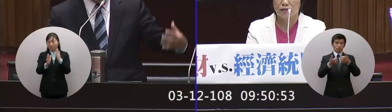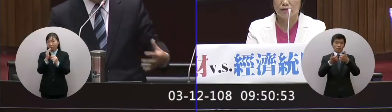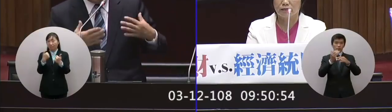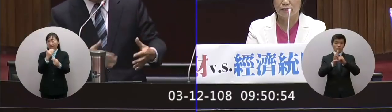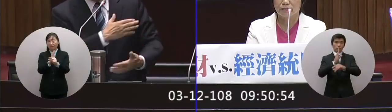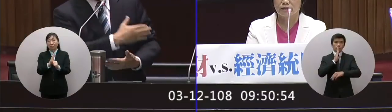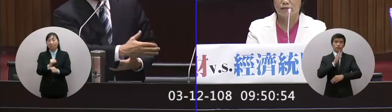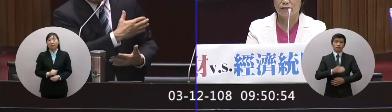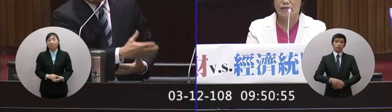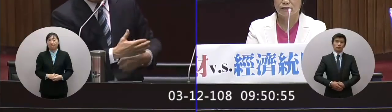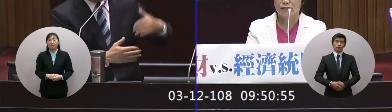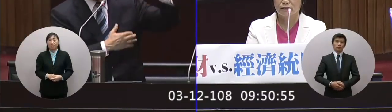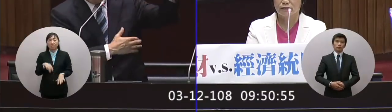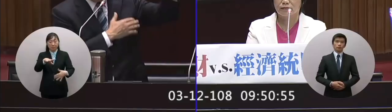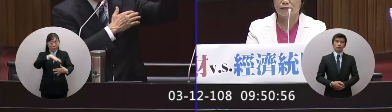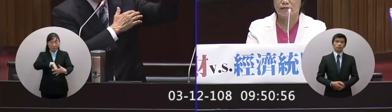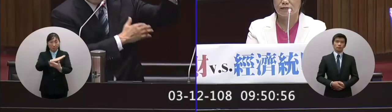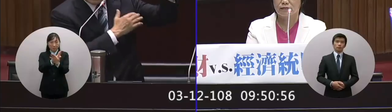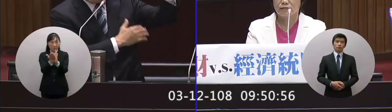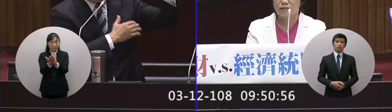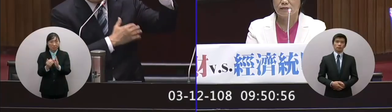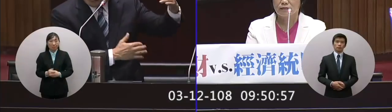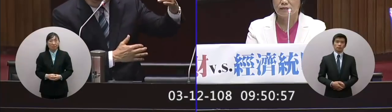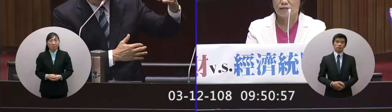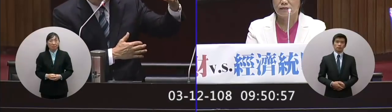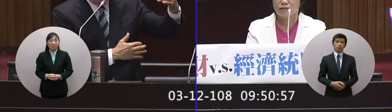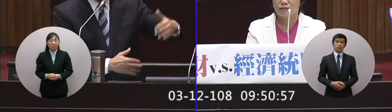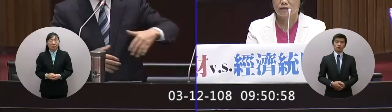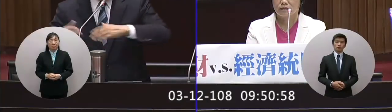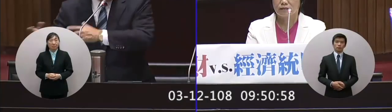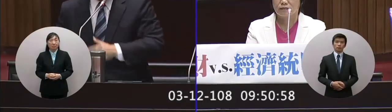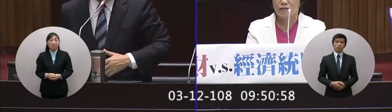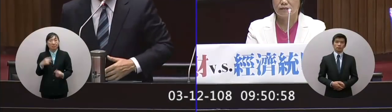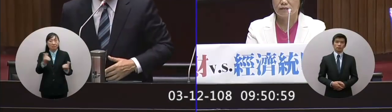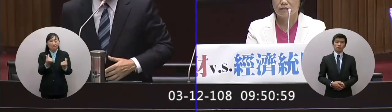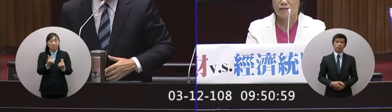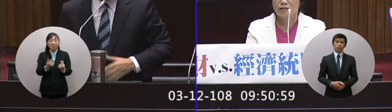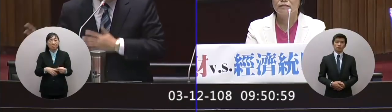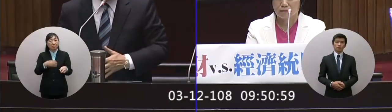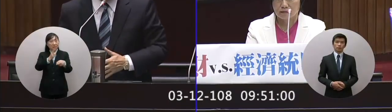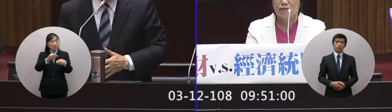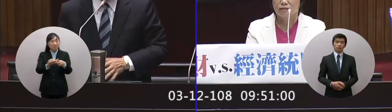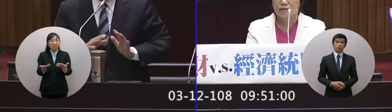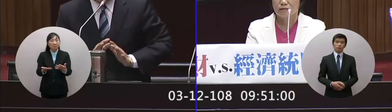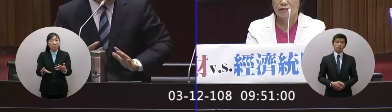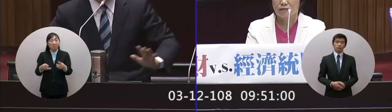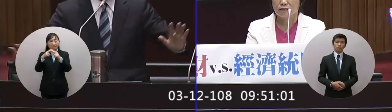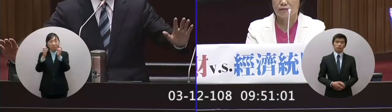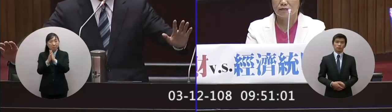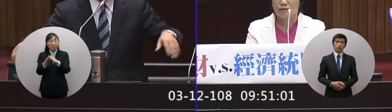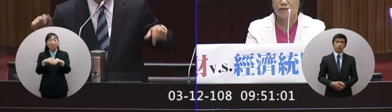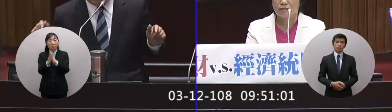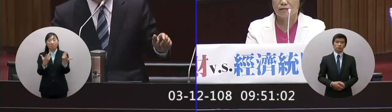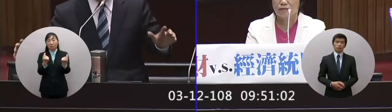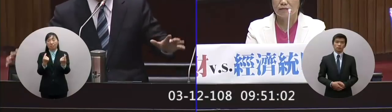是里面种种从各种层面，包括宗教寺庙他通